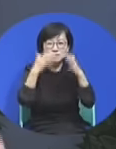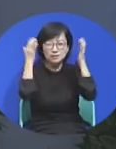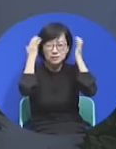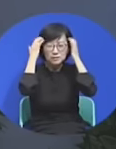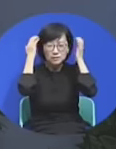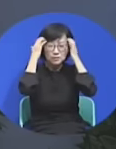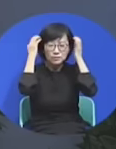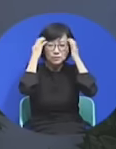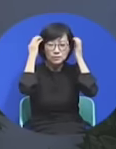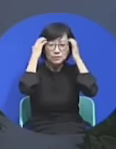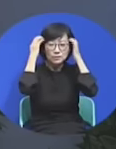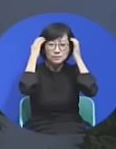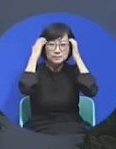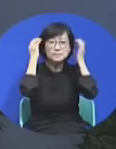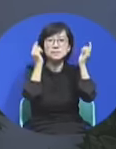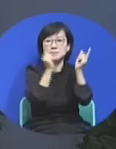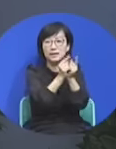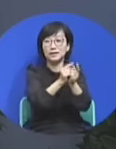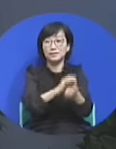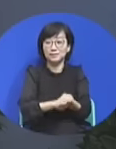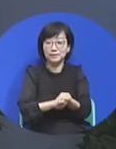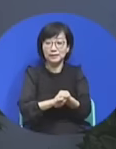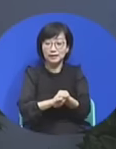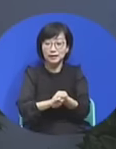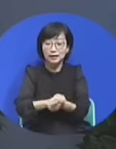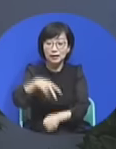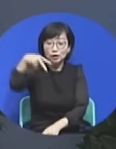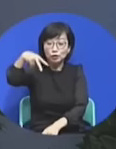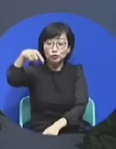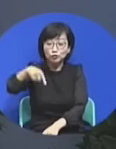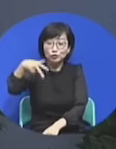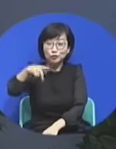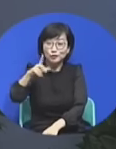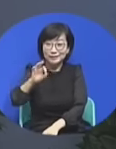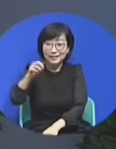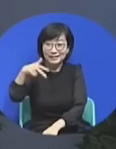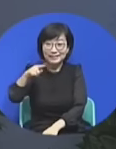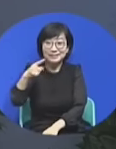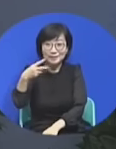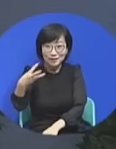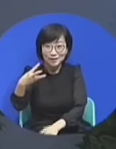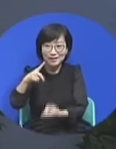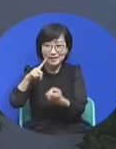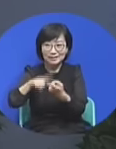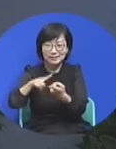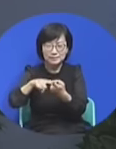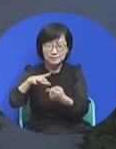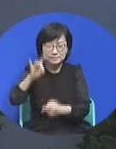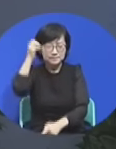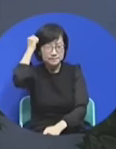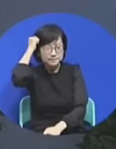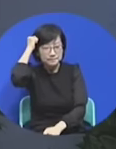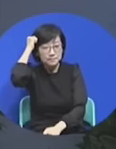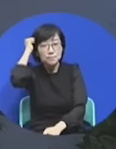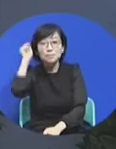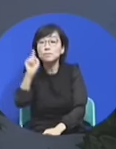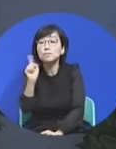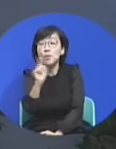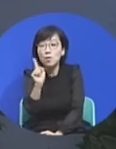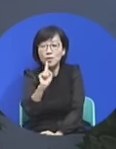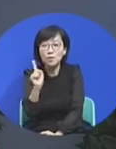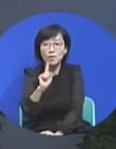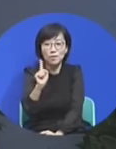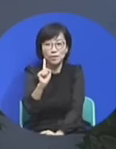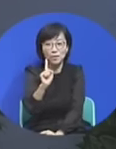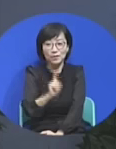이 수장절이라는 추수감사 천국 배경에 대해서 먼저 알아야 될 게 하나 더 있습니다. There's one other thing that we must understand about this ingathering in the